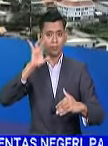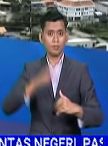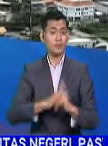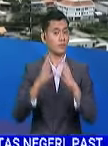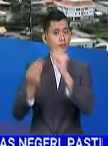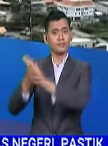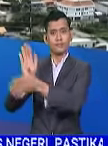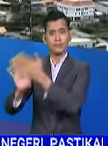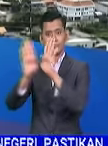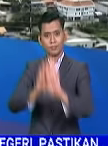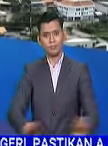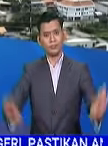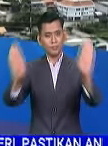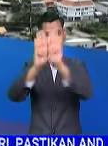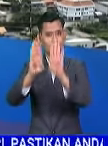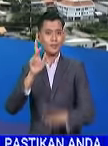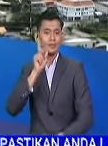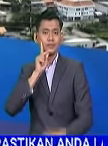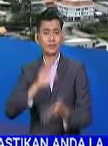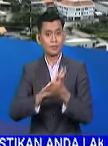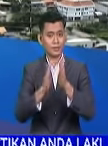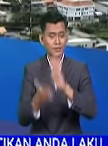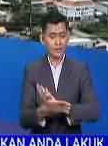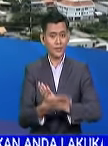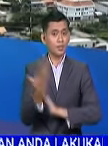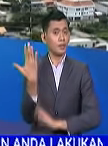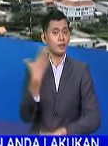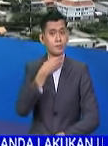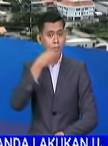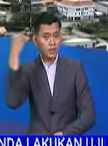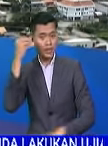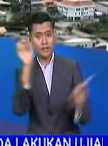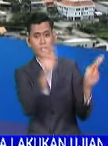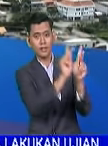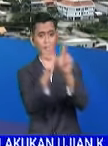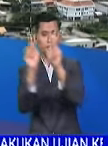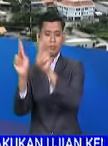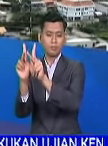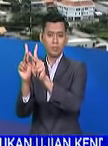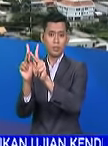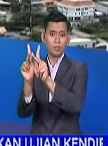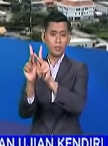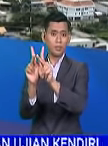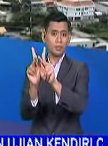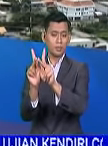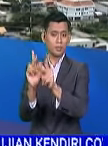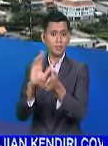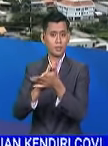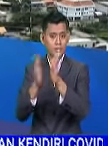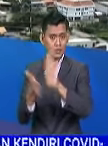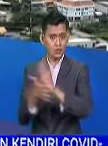Sekian laporan dari Kedah. Jadikan kepulangan anda ke kampung halaman adalah kepulangan bermakna, bukannya